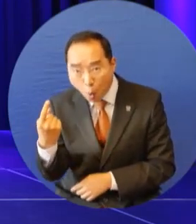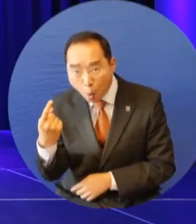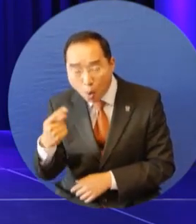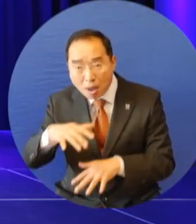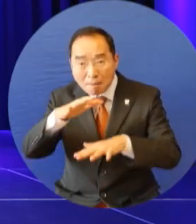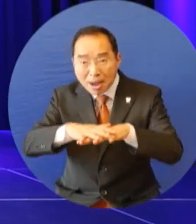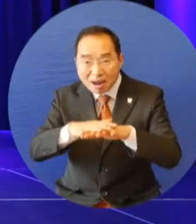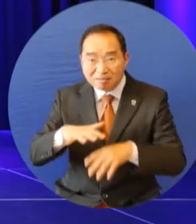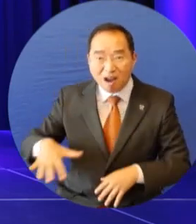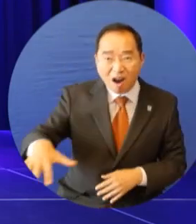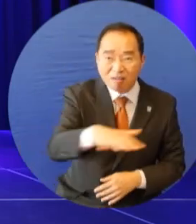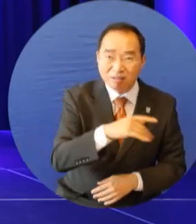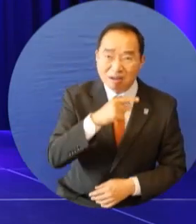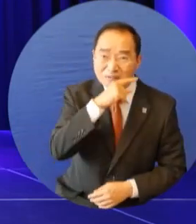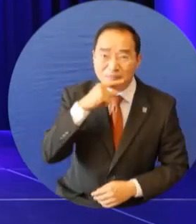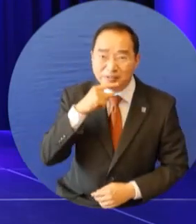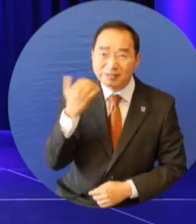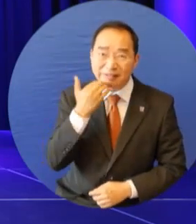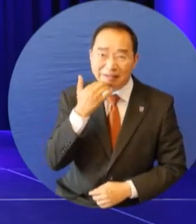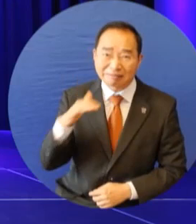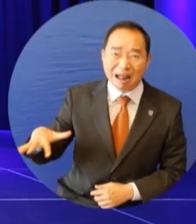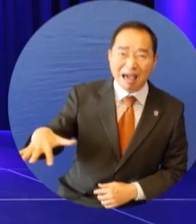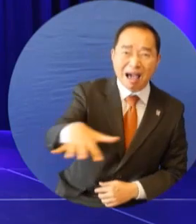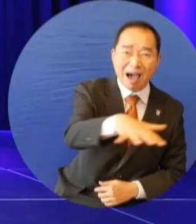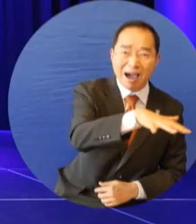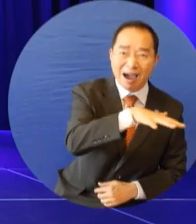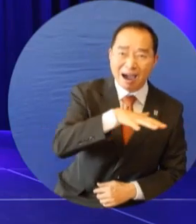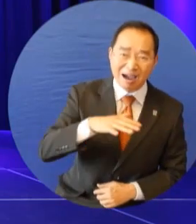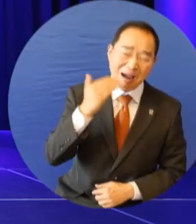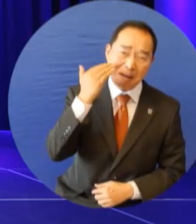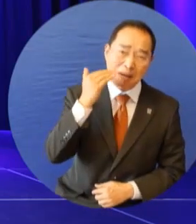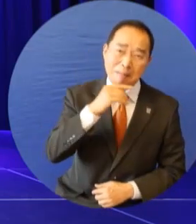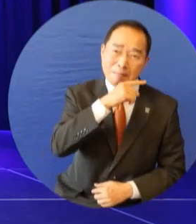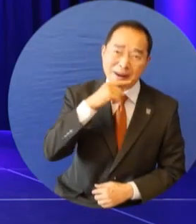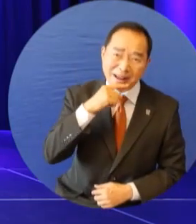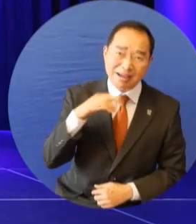그 함초밭은 이게 그냥 전체가 붉은 색깔이에요.